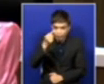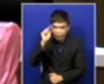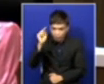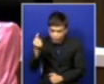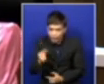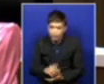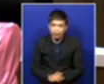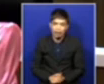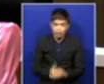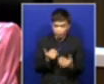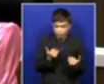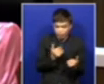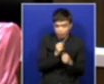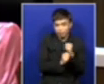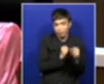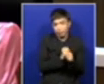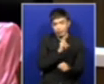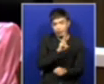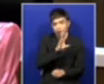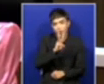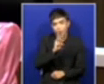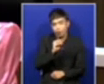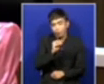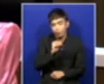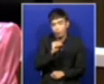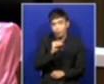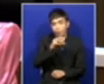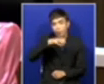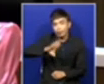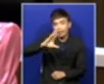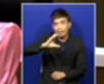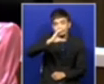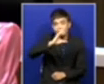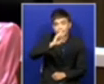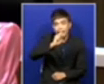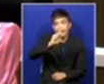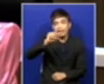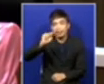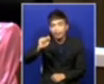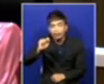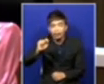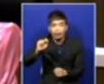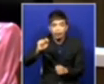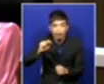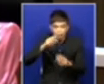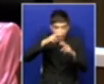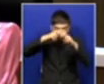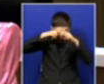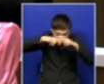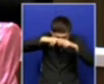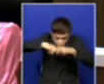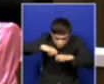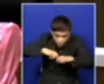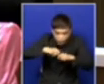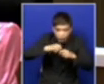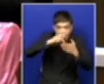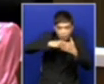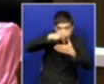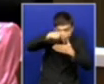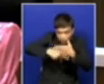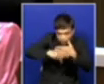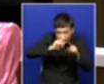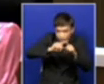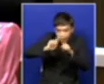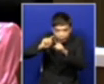าแคทบริษัทแคทเนี่ยนะฮะเขาก็ทำการศึกษาแล้วก็เตรียมโปรแกรมเป็นที่เรียบร้อยและเตรียมการประมูลเพื่อรอง